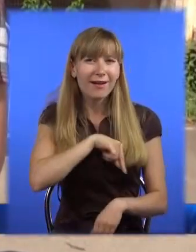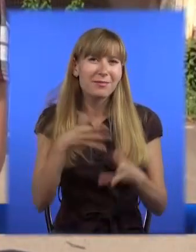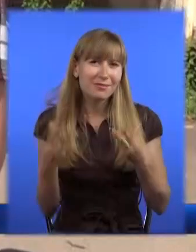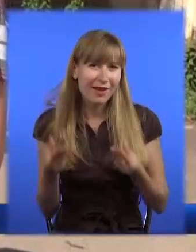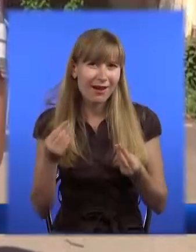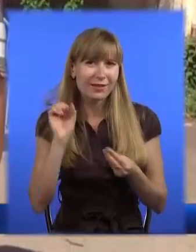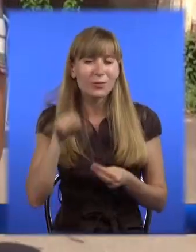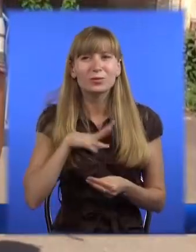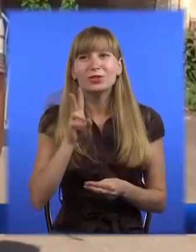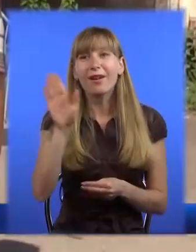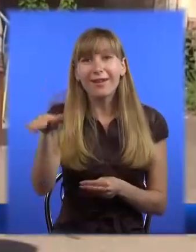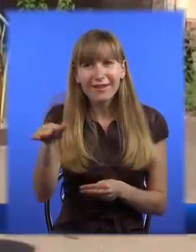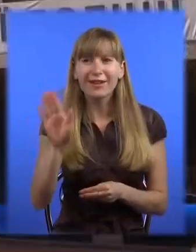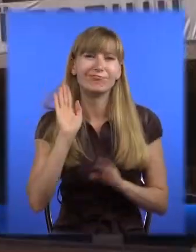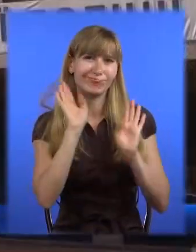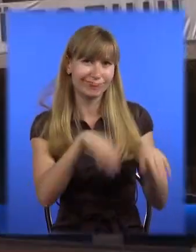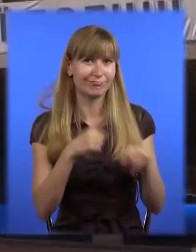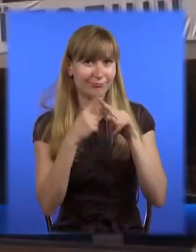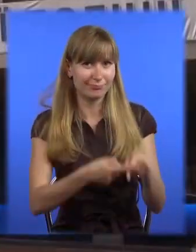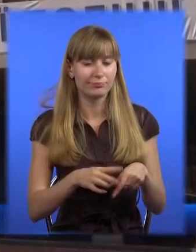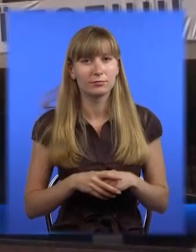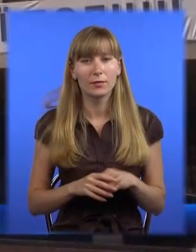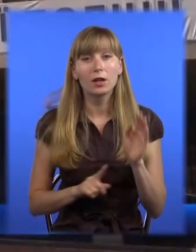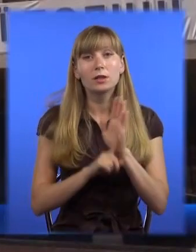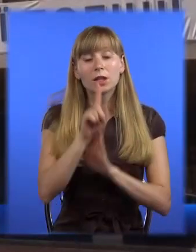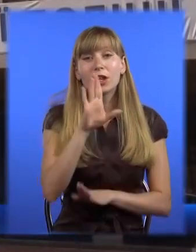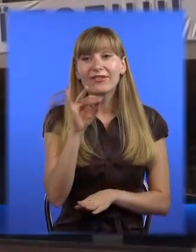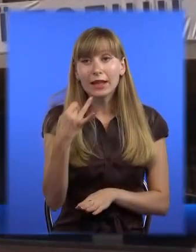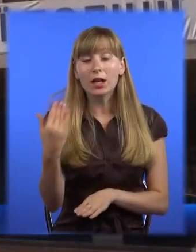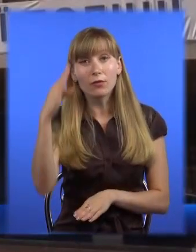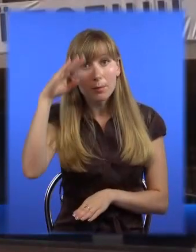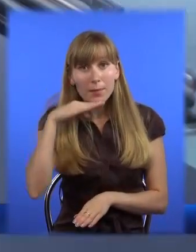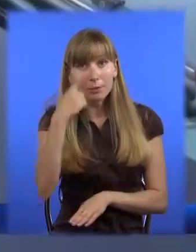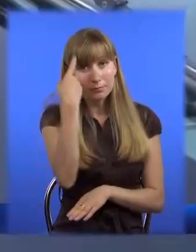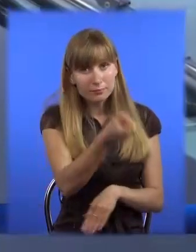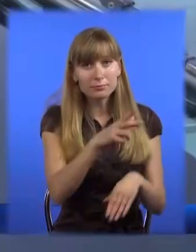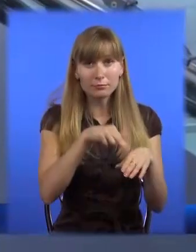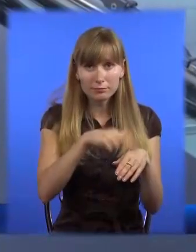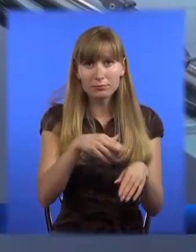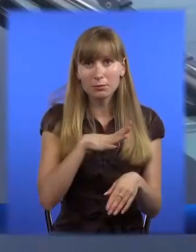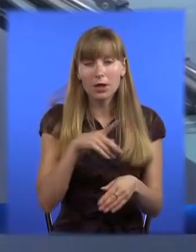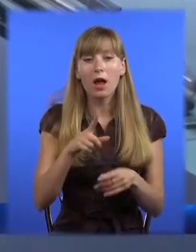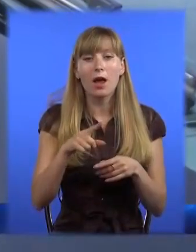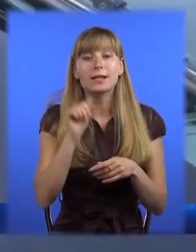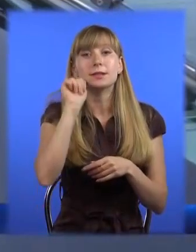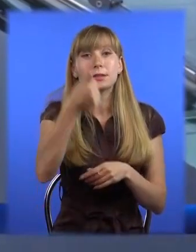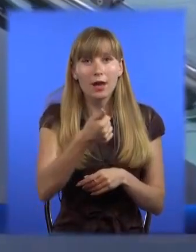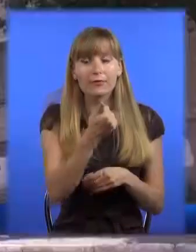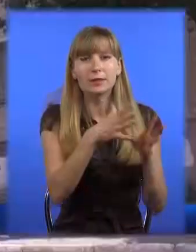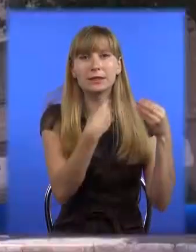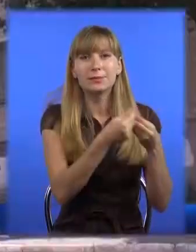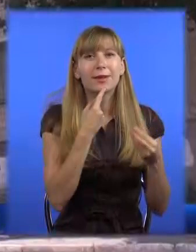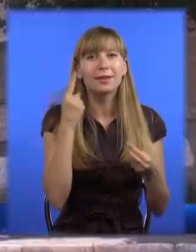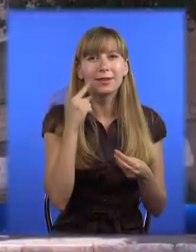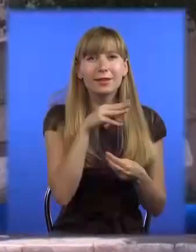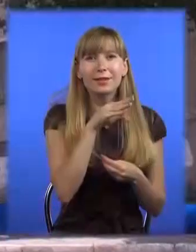немножко, позвали і пішов, от це може бути. Спочатку до поліції звернувся батько Віталія. І лише наступного дня сім'я Тіглін.